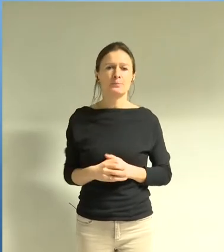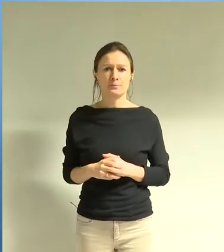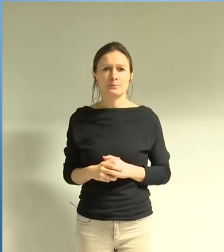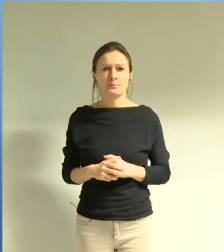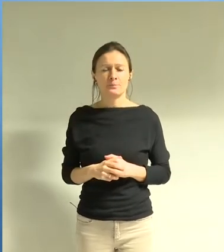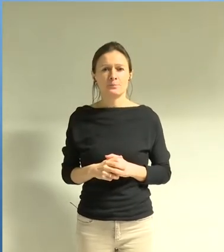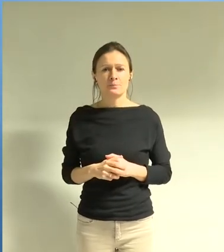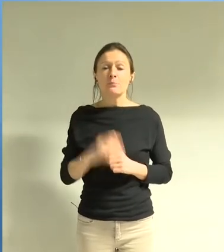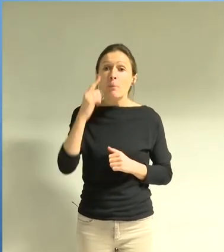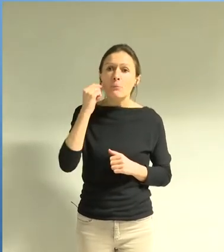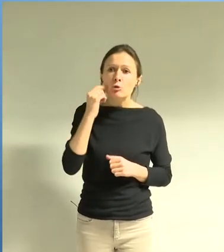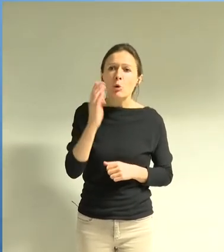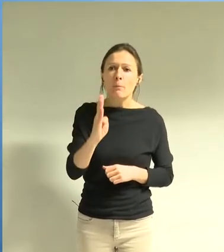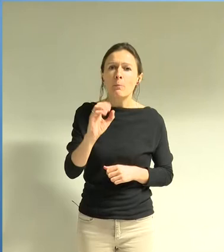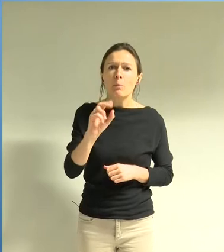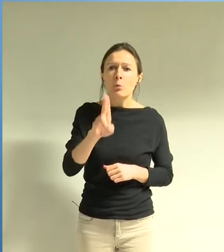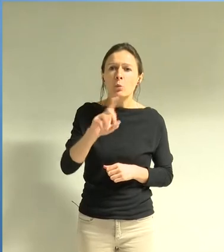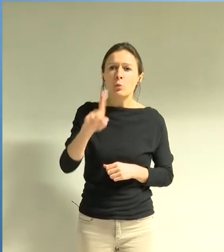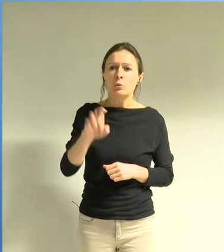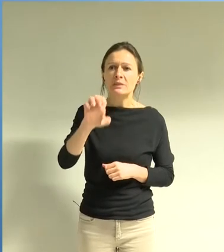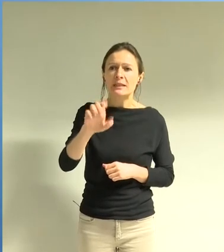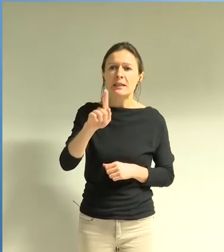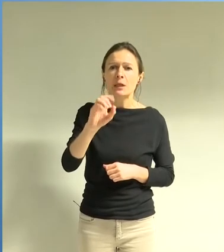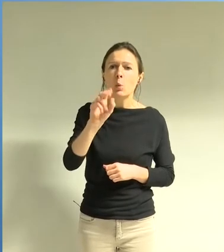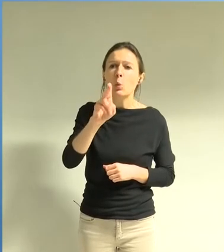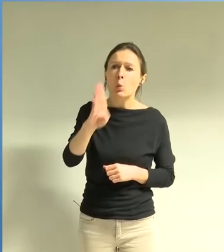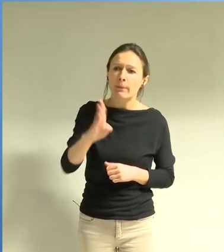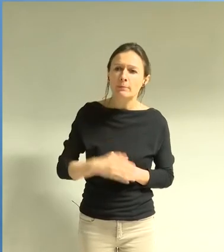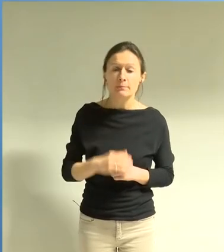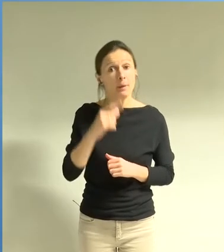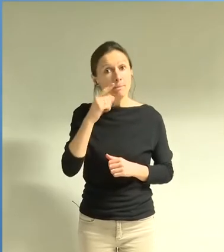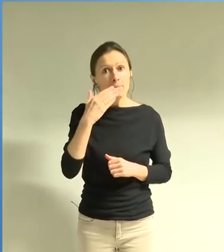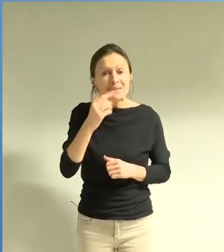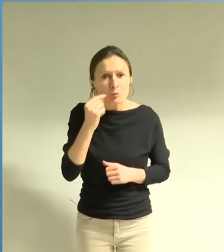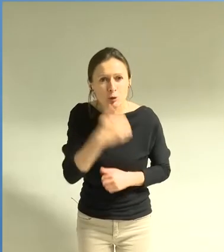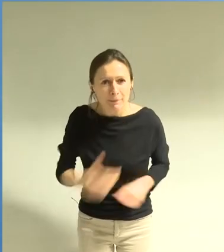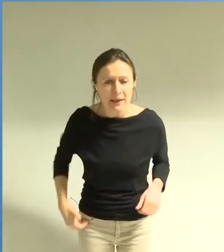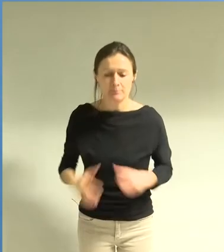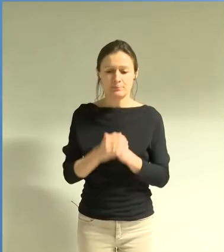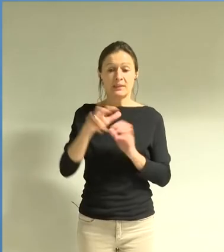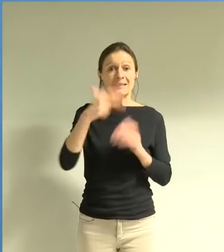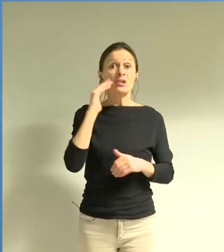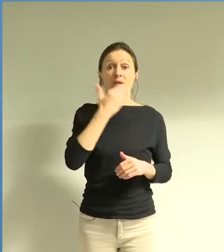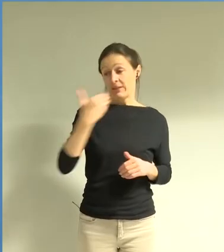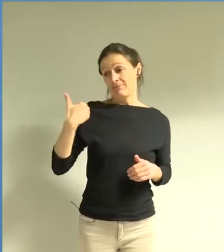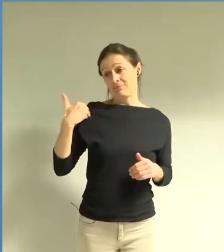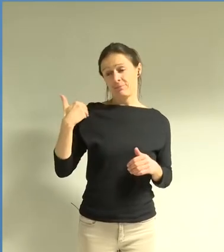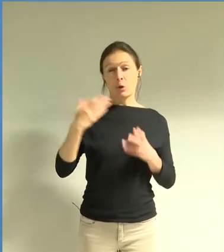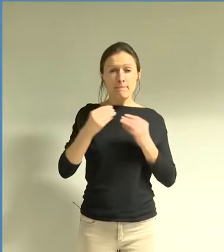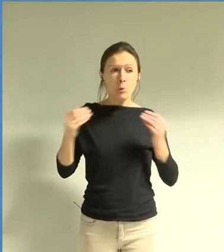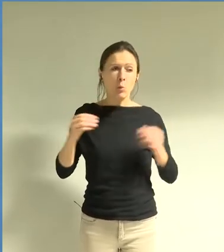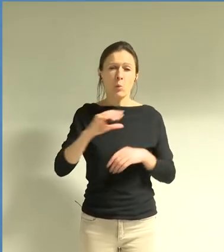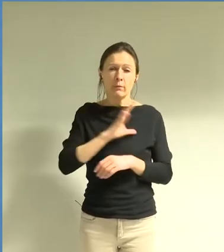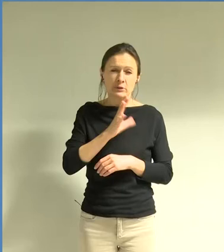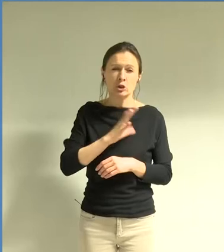monsieur bouquet goom merci monsieur le maire le 13 janvier dernier de très nombreux enseignants et les personnels de l'éducation